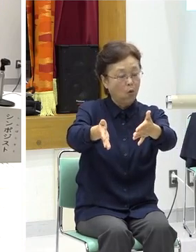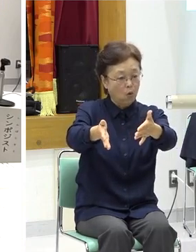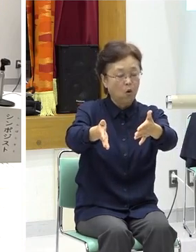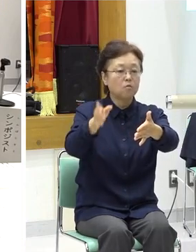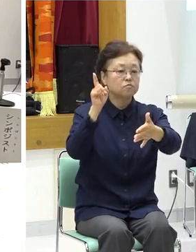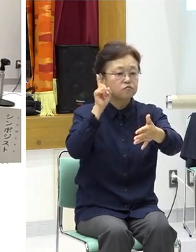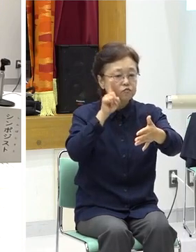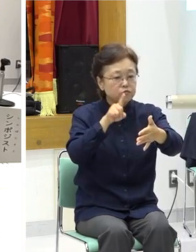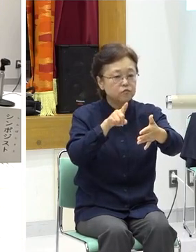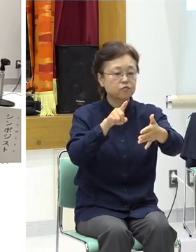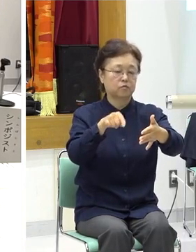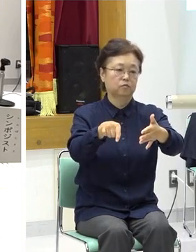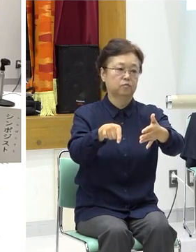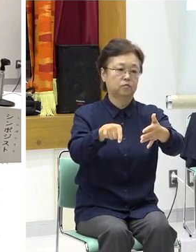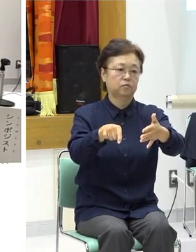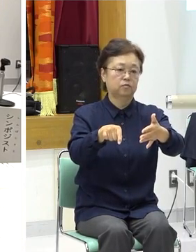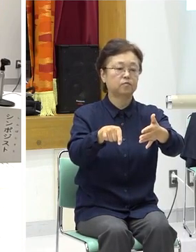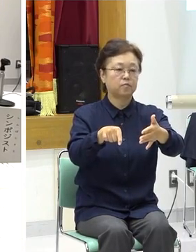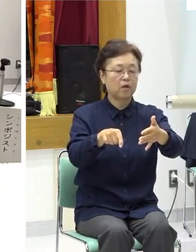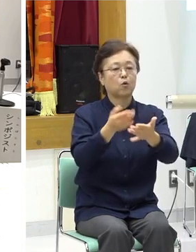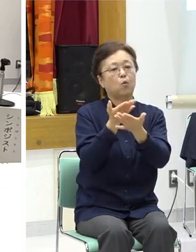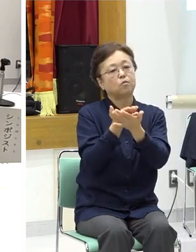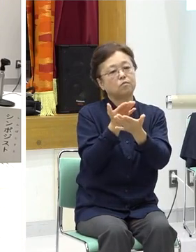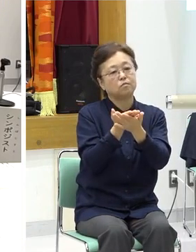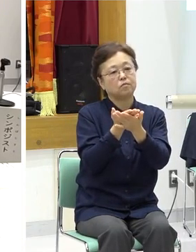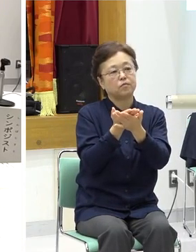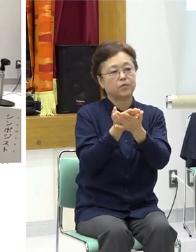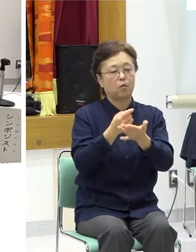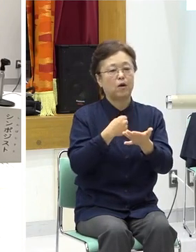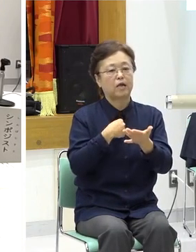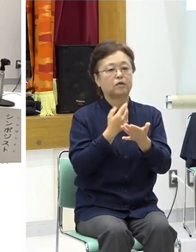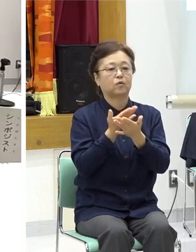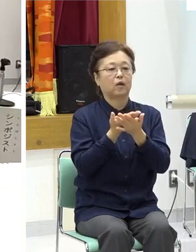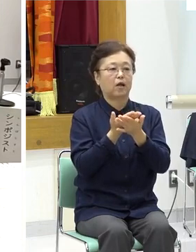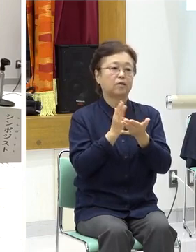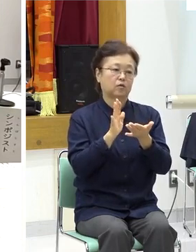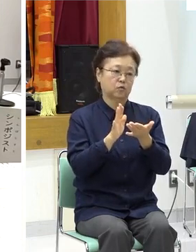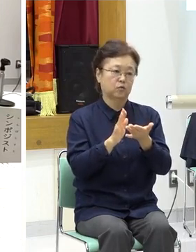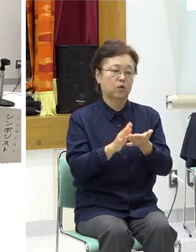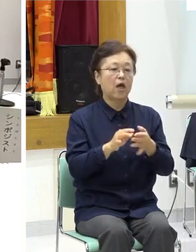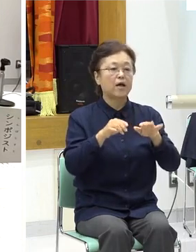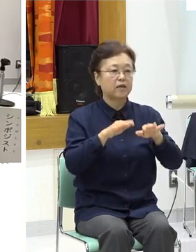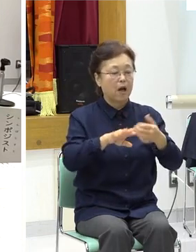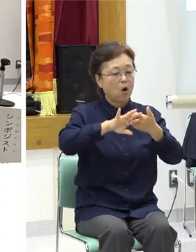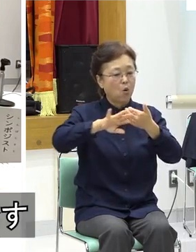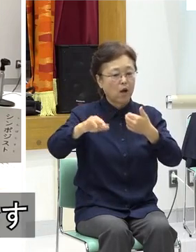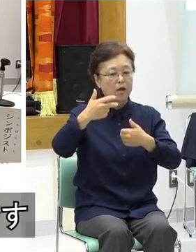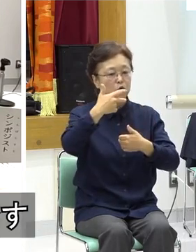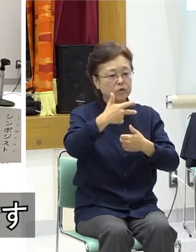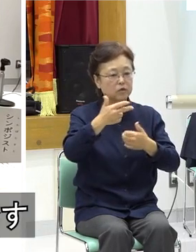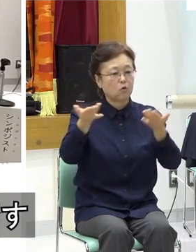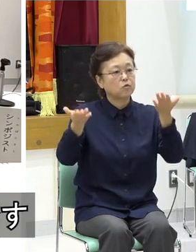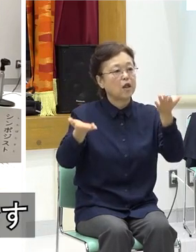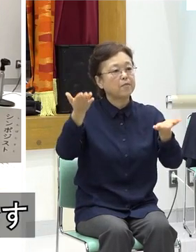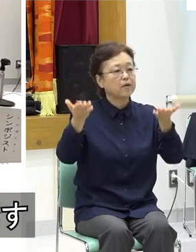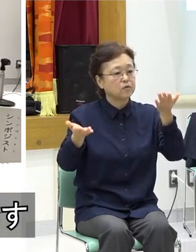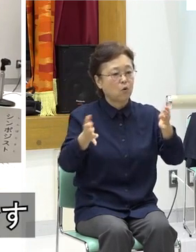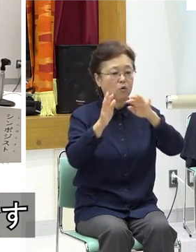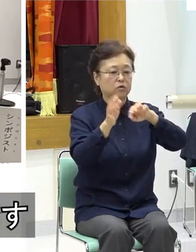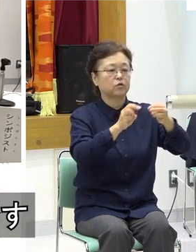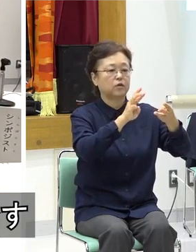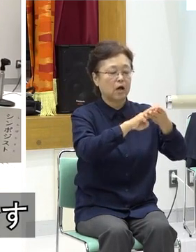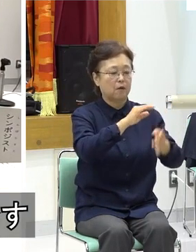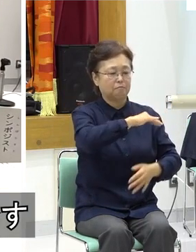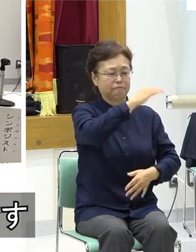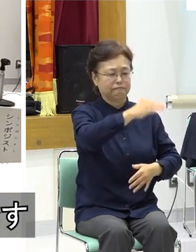ね、やっぱりこう歩きやすいようにまずしてほしいのが私のあれなんですけど、今ね、橋に比べて